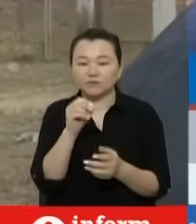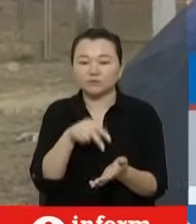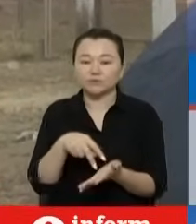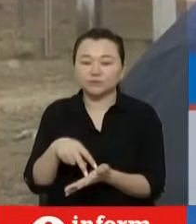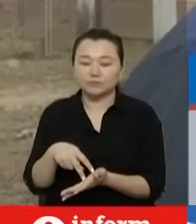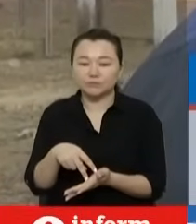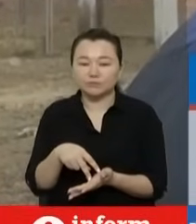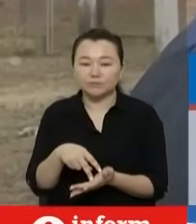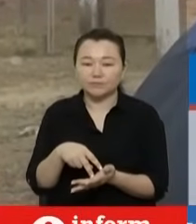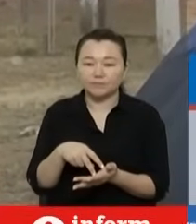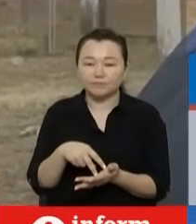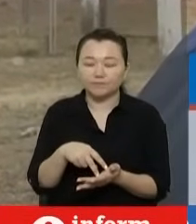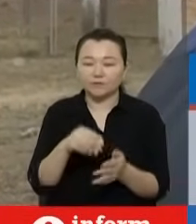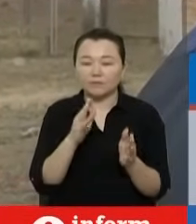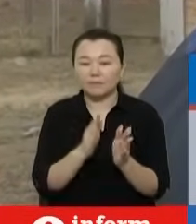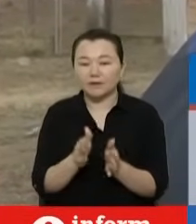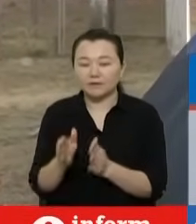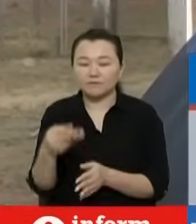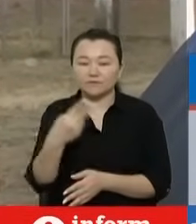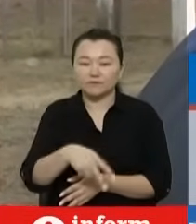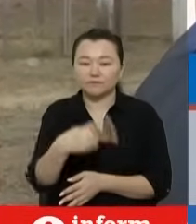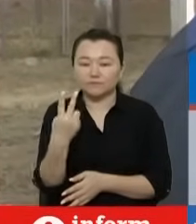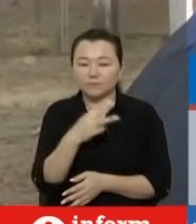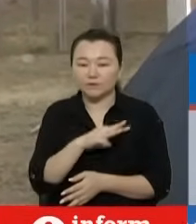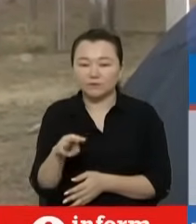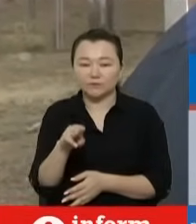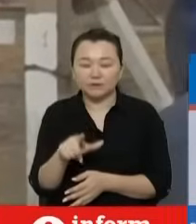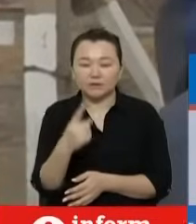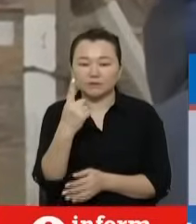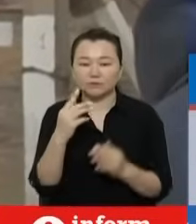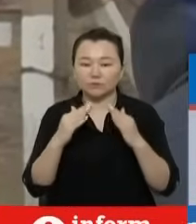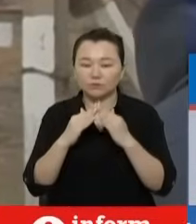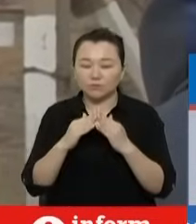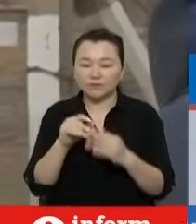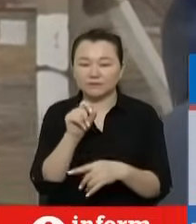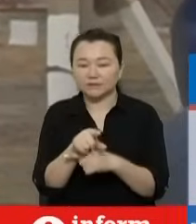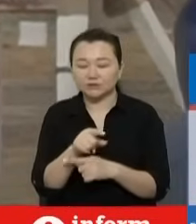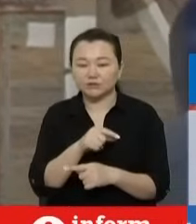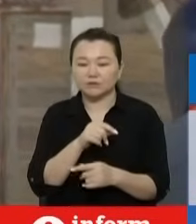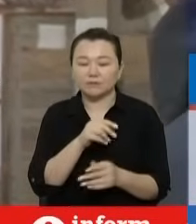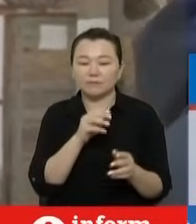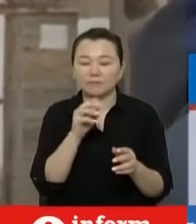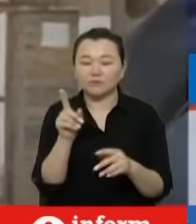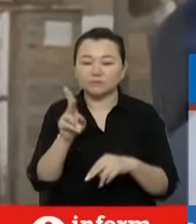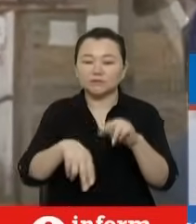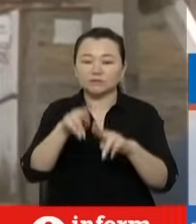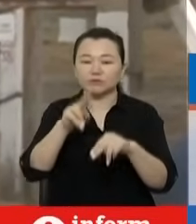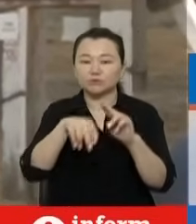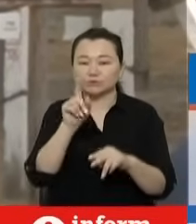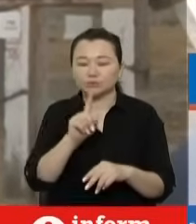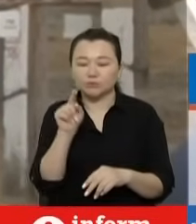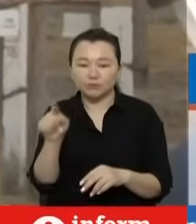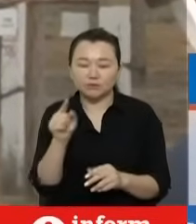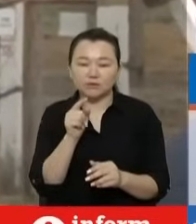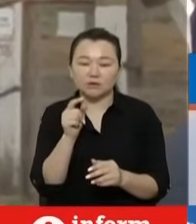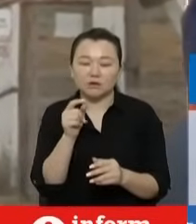Стоимость порядка 22 миллионов тенге один дом. Задачу я поставил подрядчику, чтобы он уже,